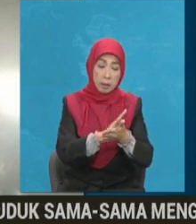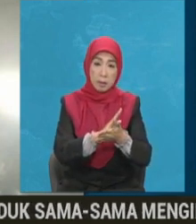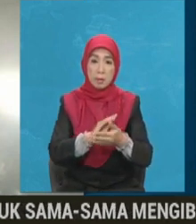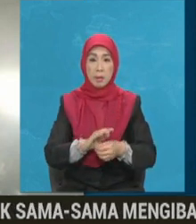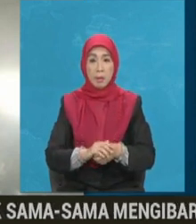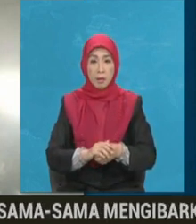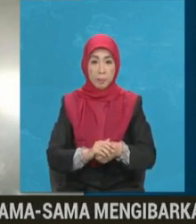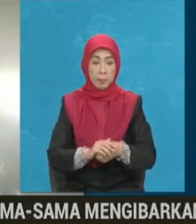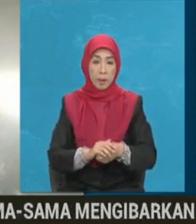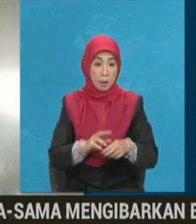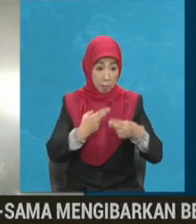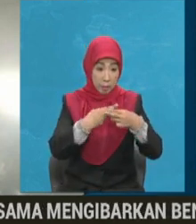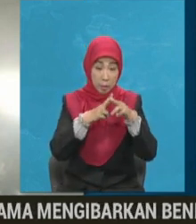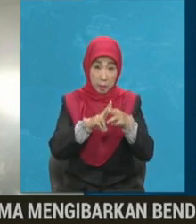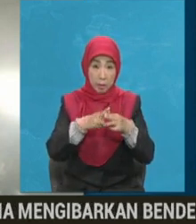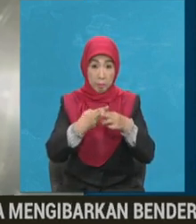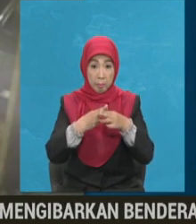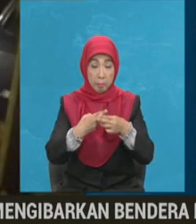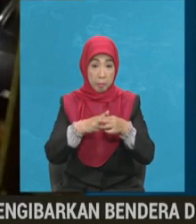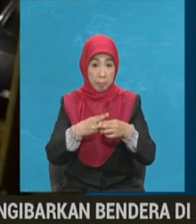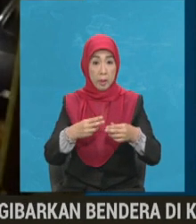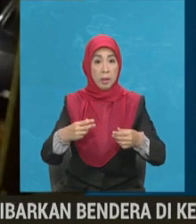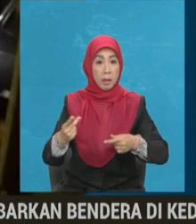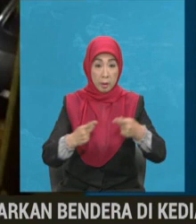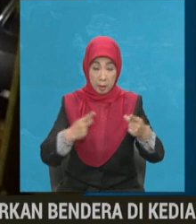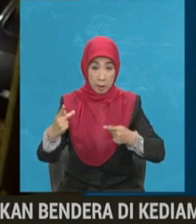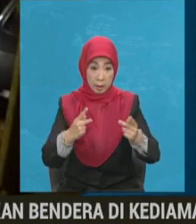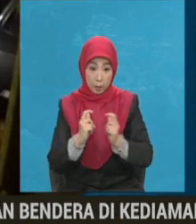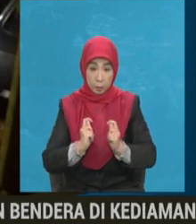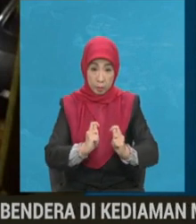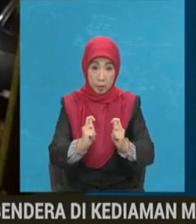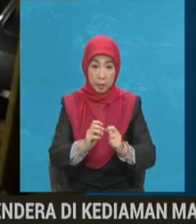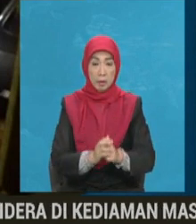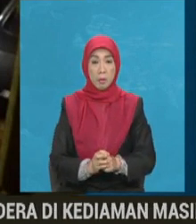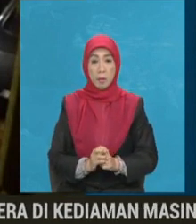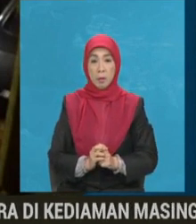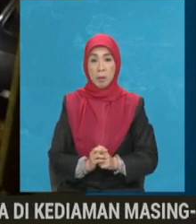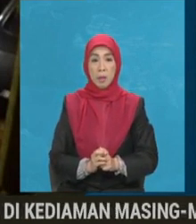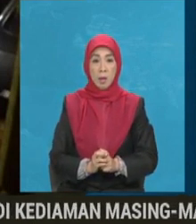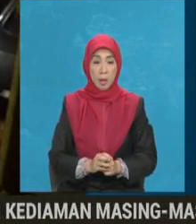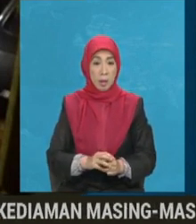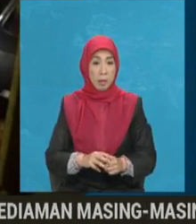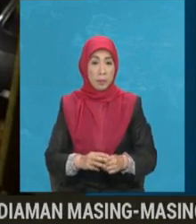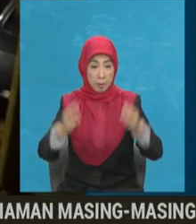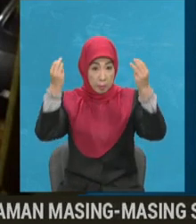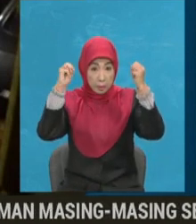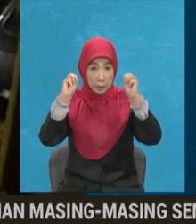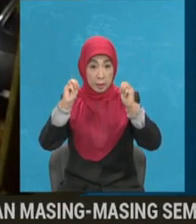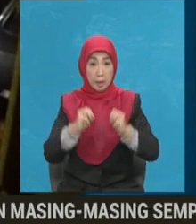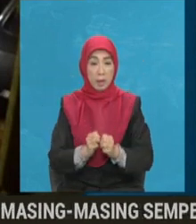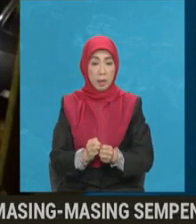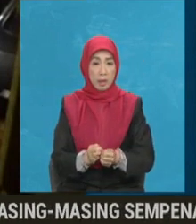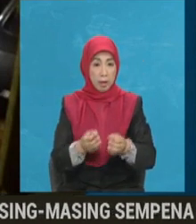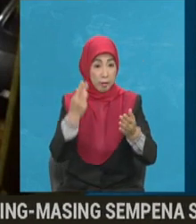penginapan bengkel jabatan pengangkutan darat untuk tindak lanjut sementara itu pihak majikan juga gagal mendapatkan kebenaran